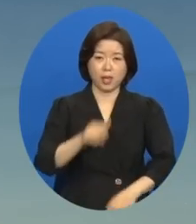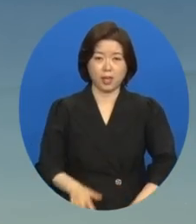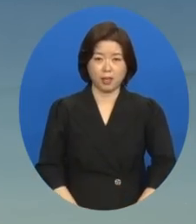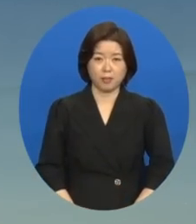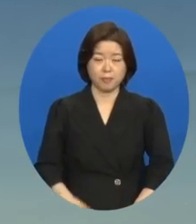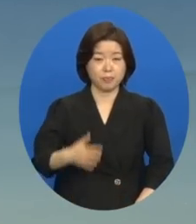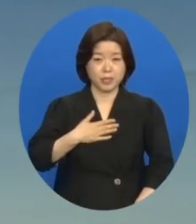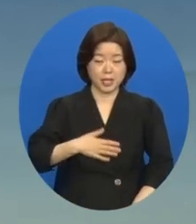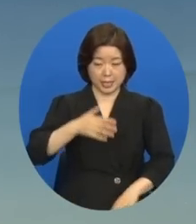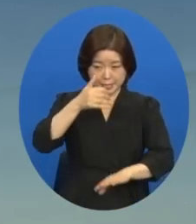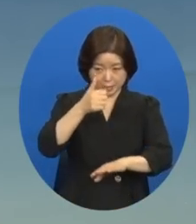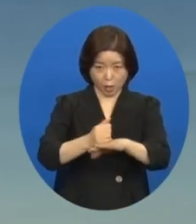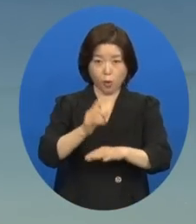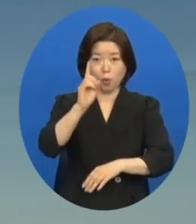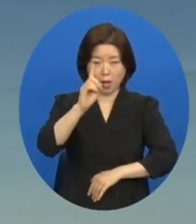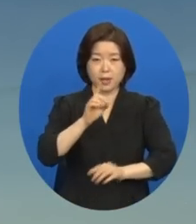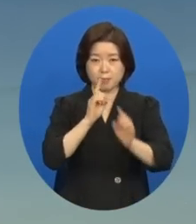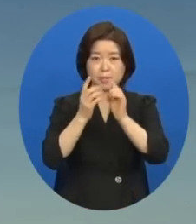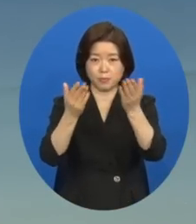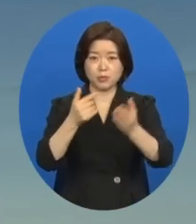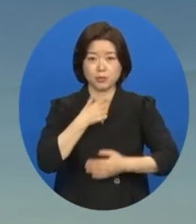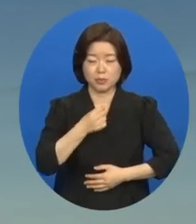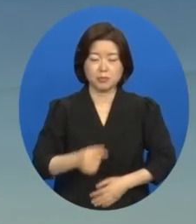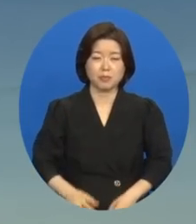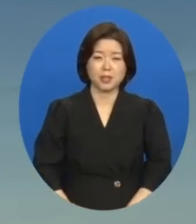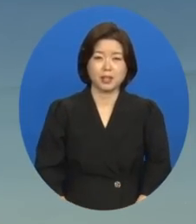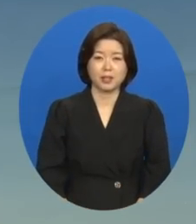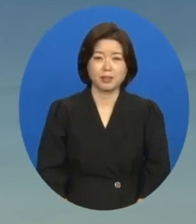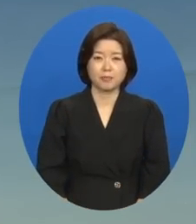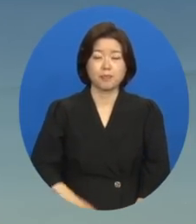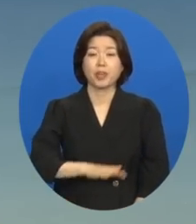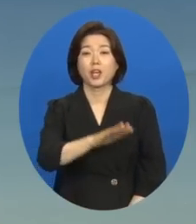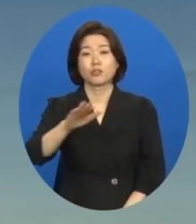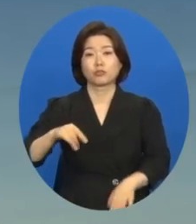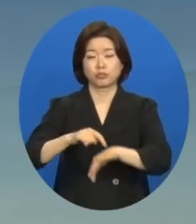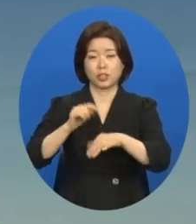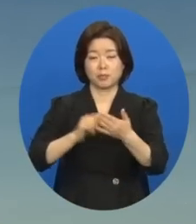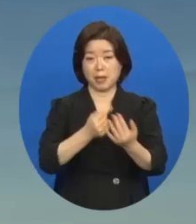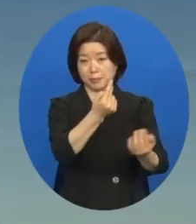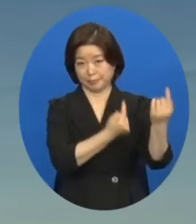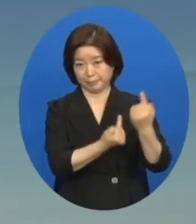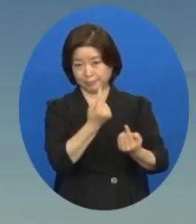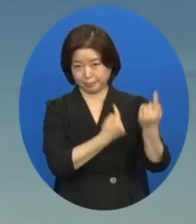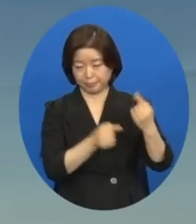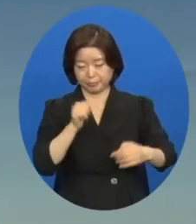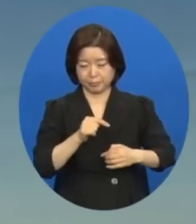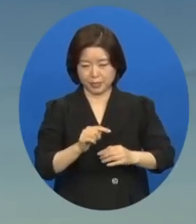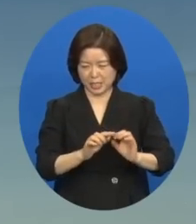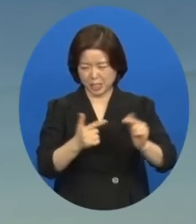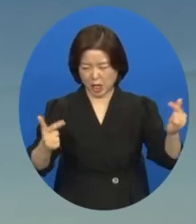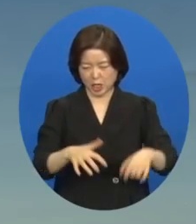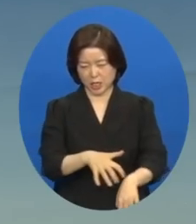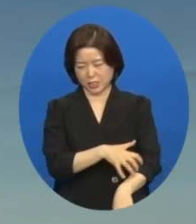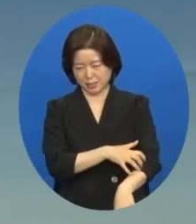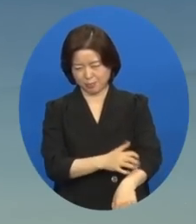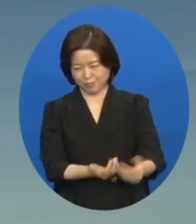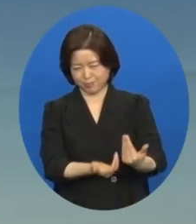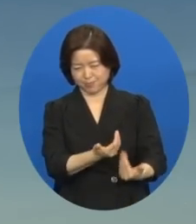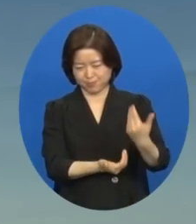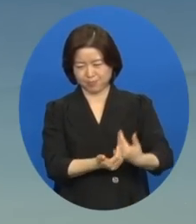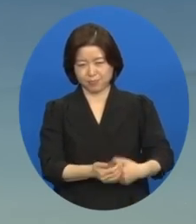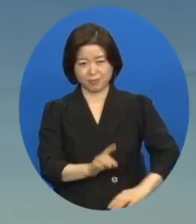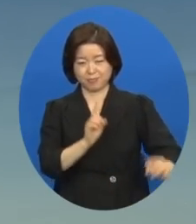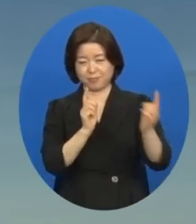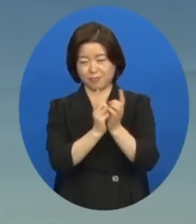하나 짚고 넘어가야 되겠습니다. 우리의 마음에 찾아오는 모든 불편하고 만나고